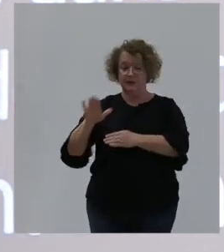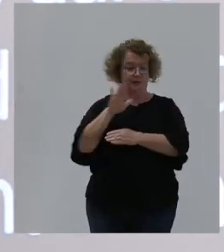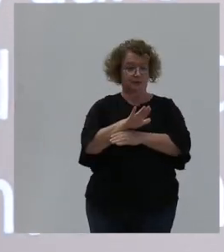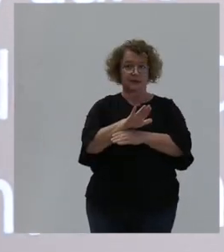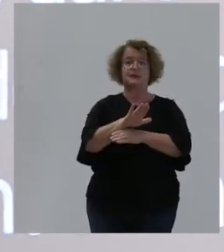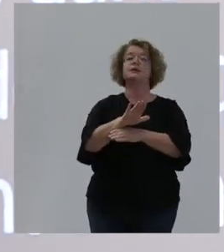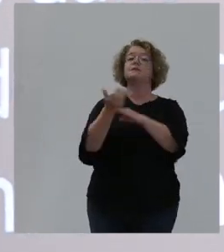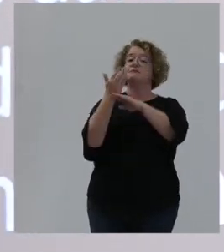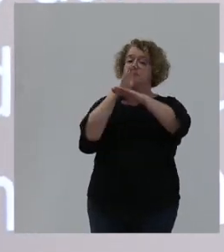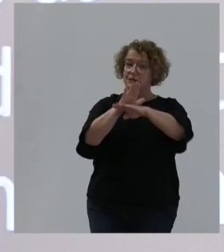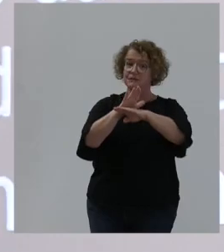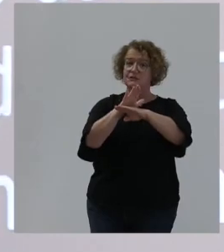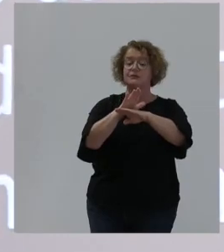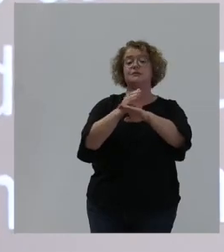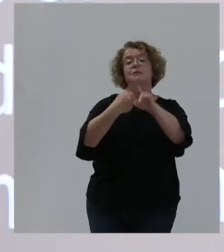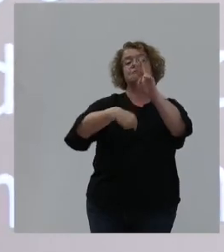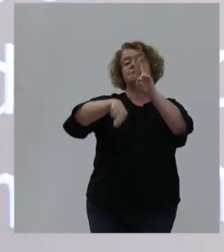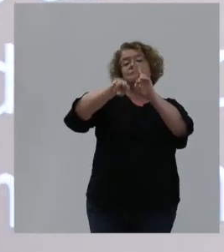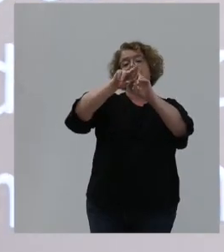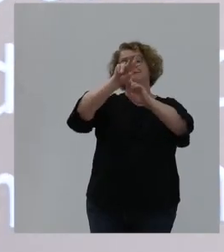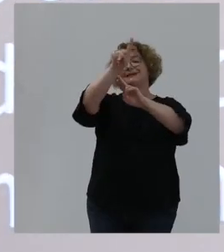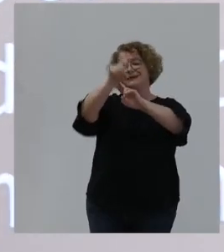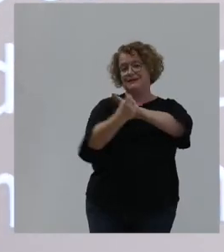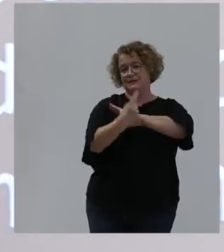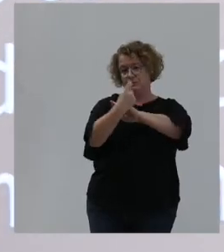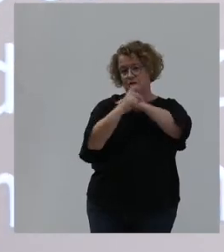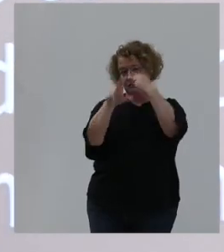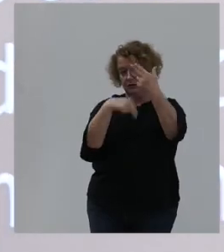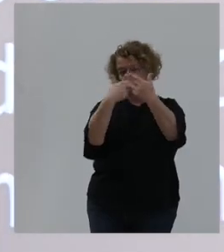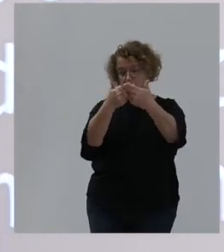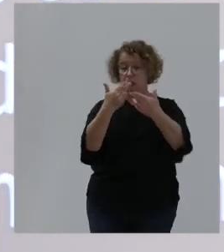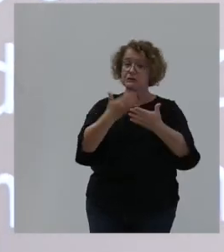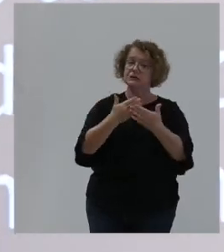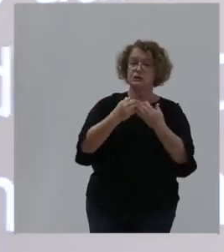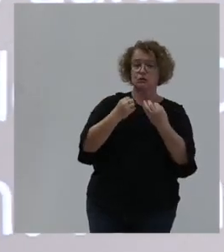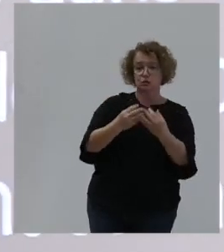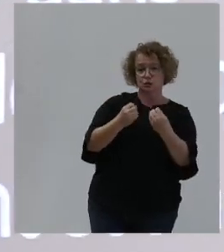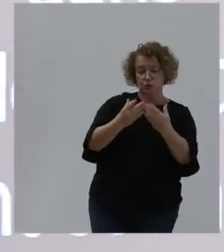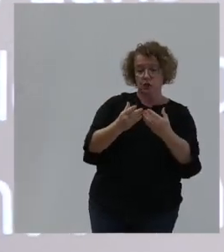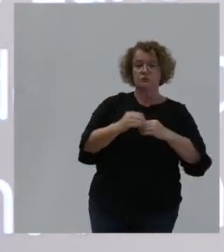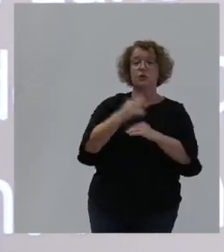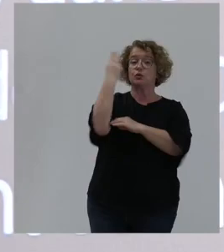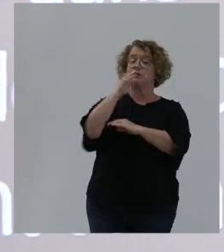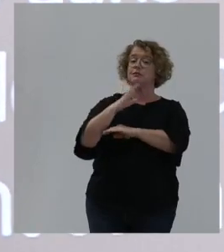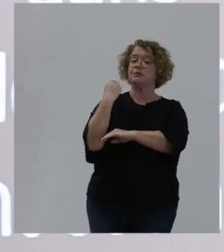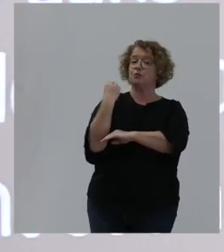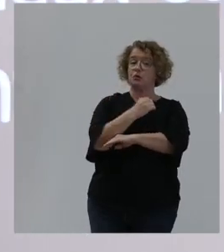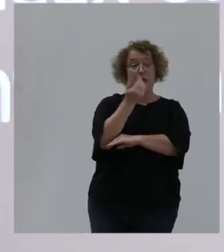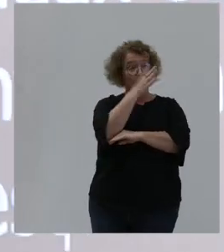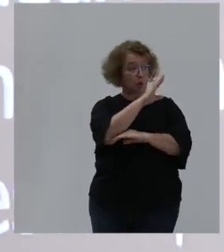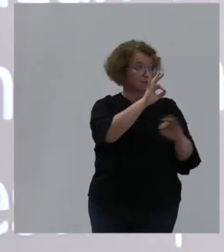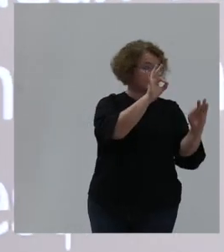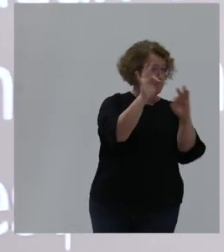à vos questions. C'est, semble-t-il, un exercice assez traditionnel dans cette université, mais pas partout, donc c'est, je pense, à